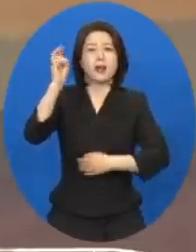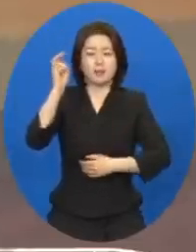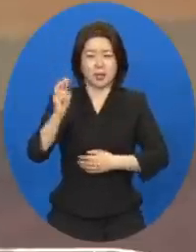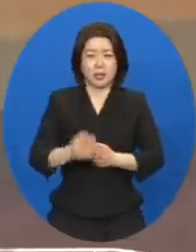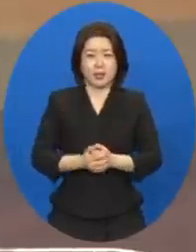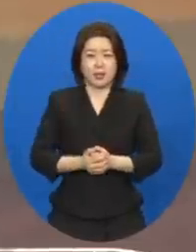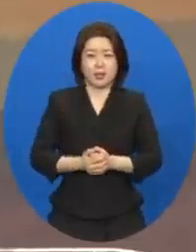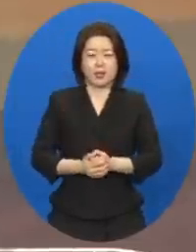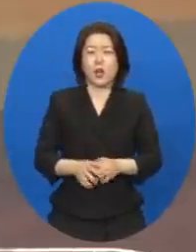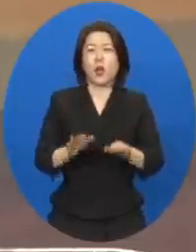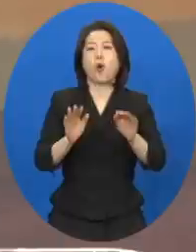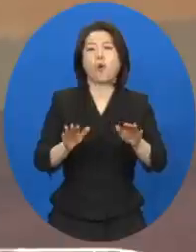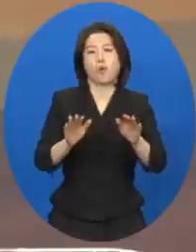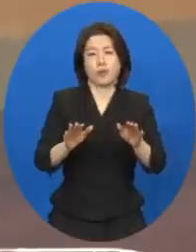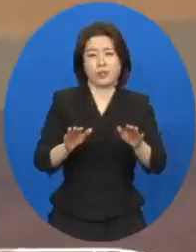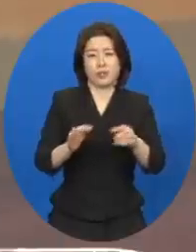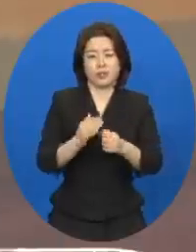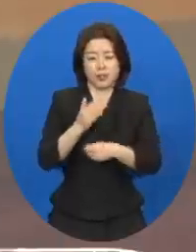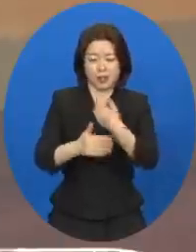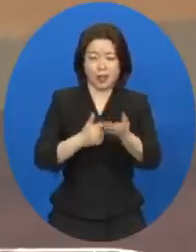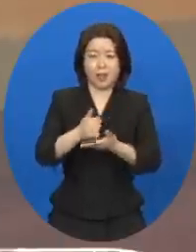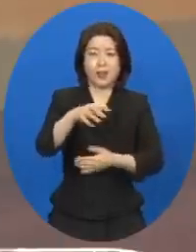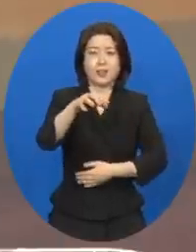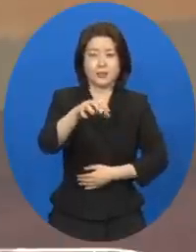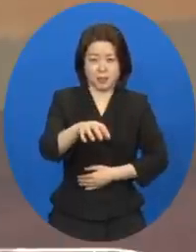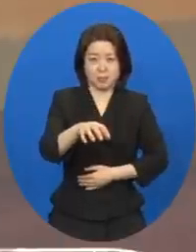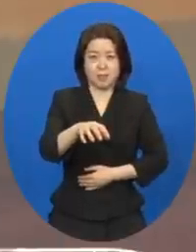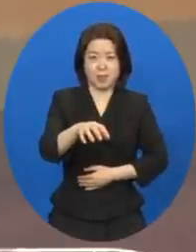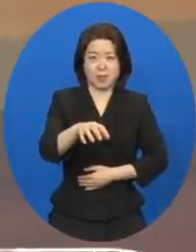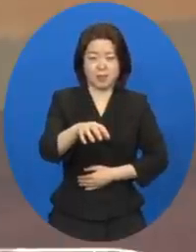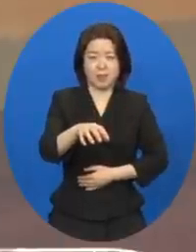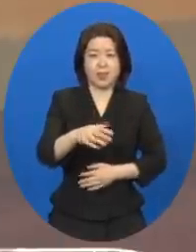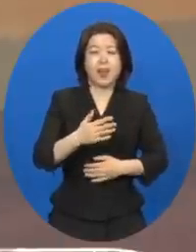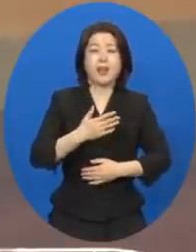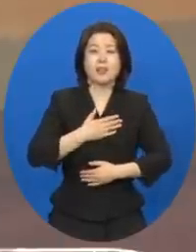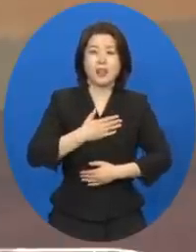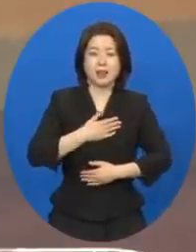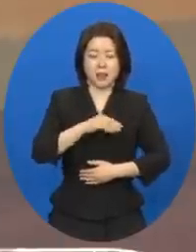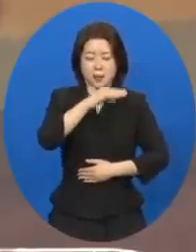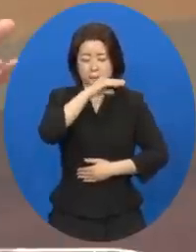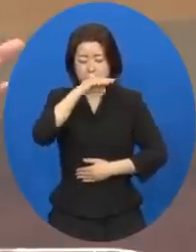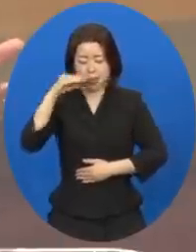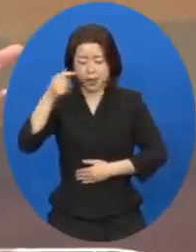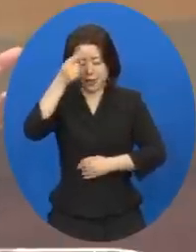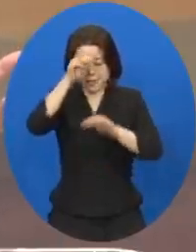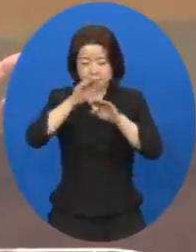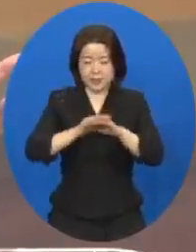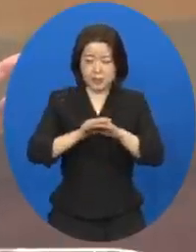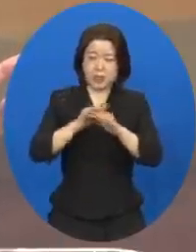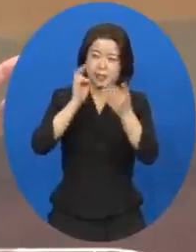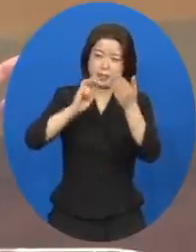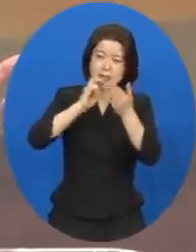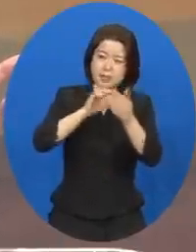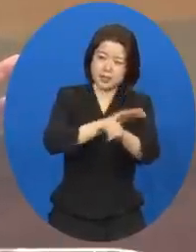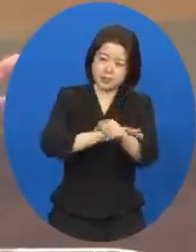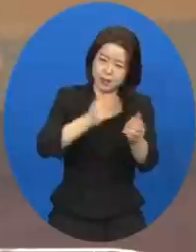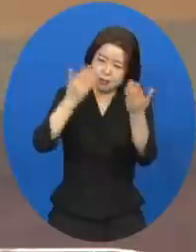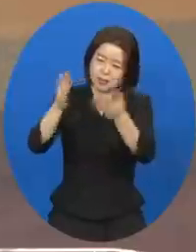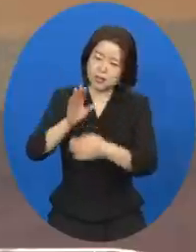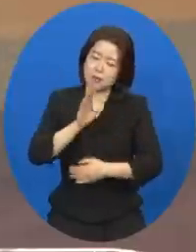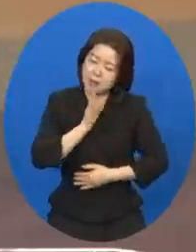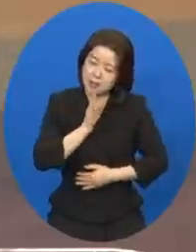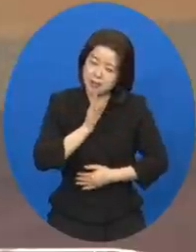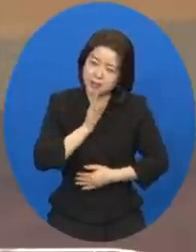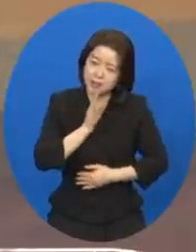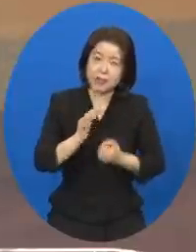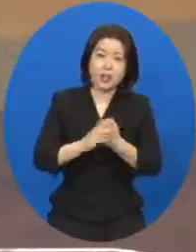오늘 이 시간에 우리가 하나님 앞에 내가 올바른 예배와 찬양을 드리고 있나,